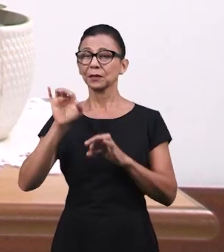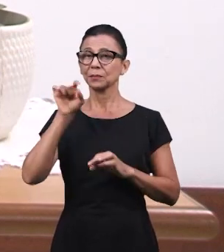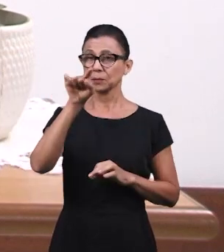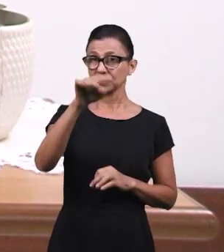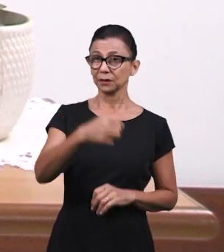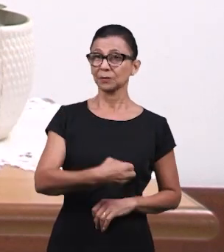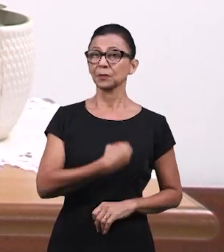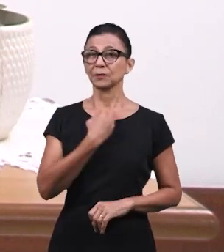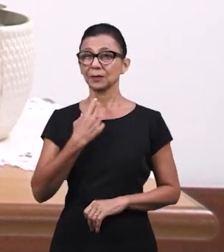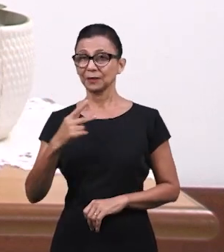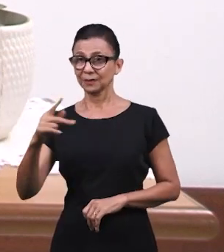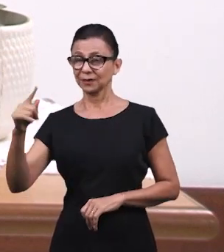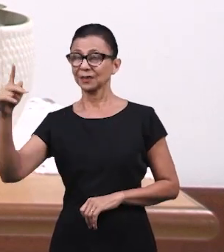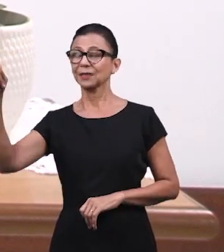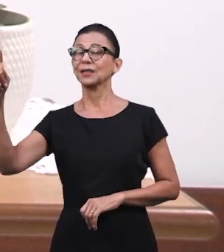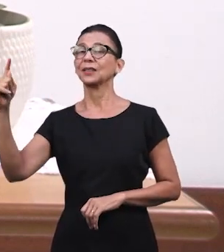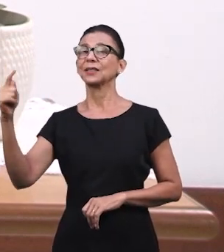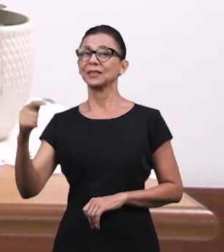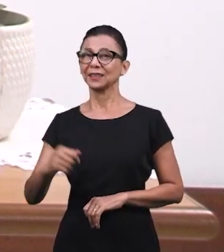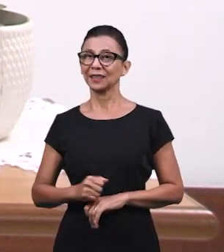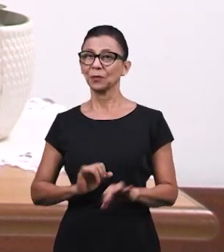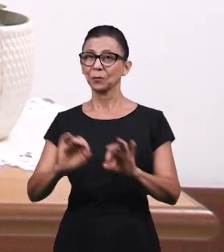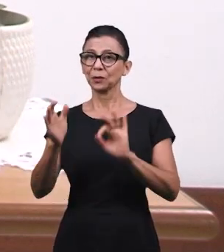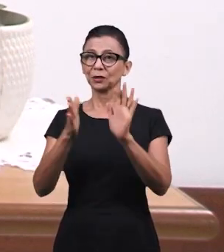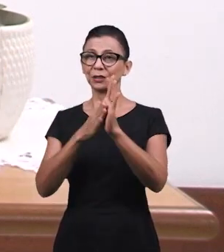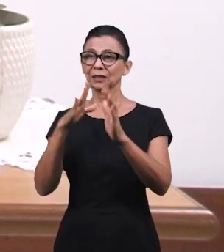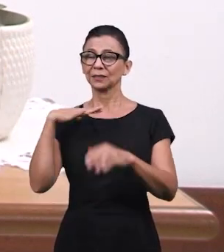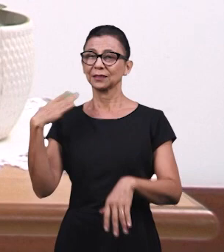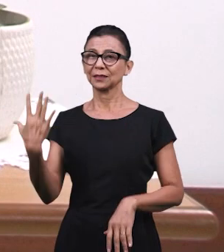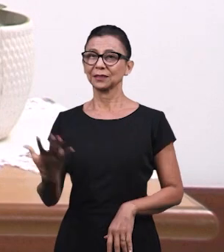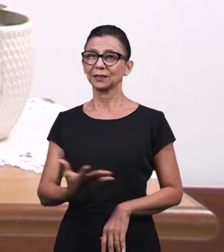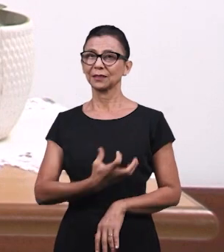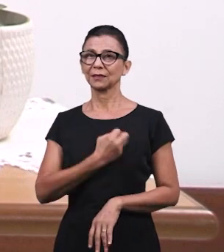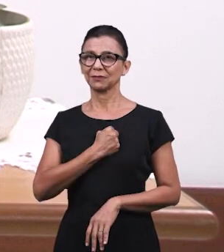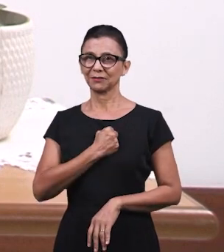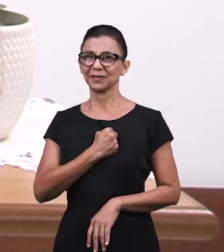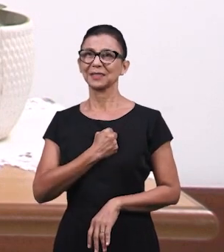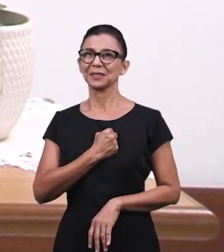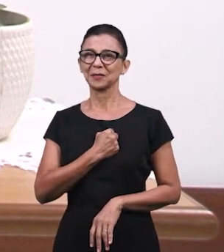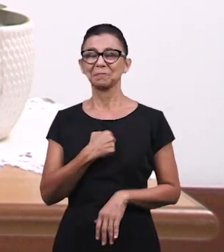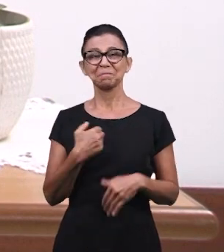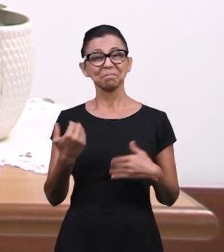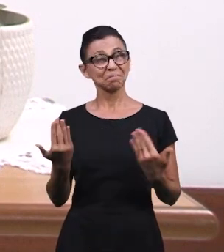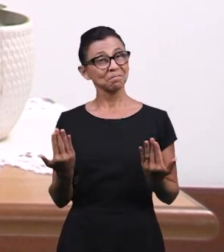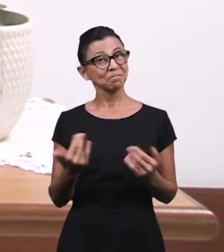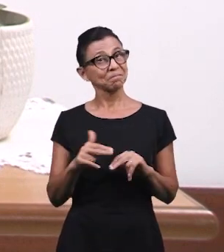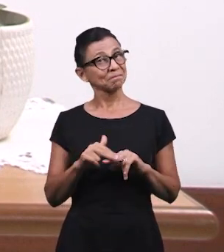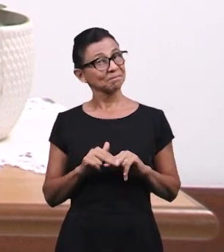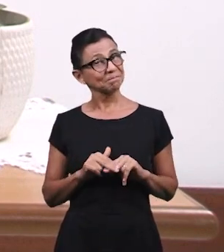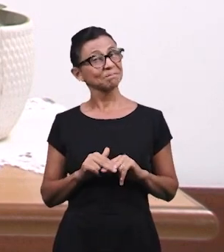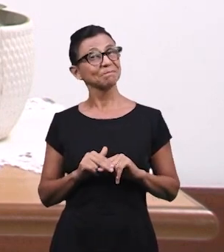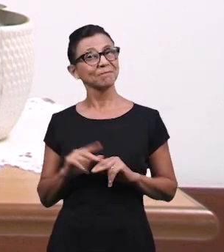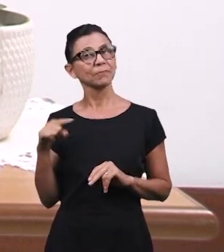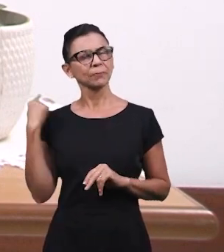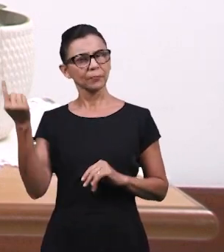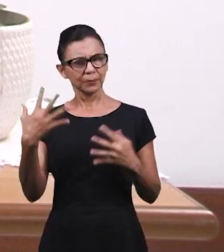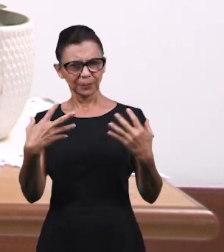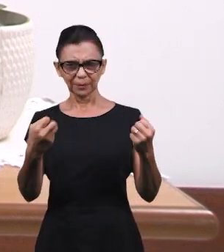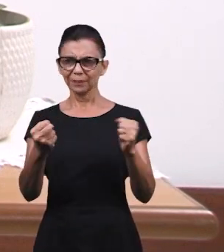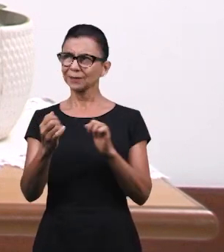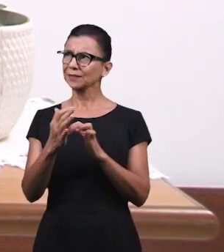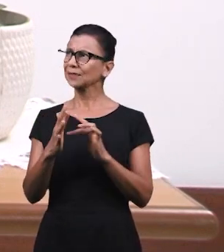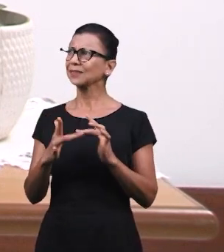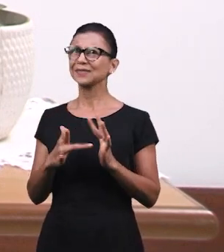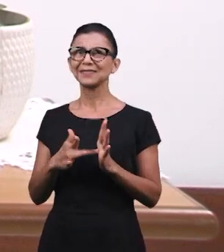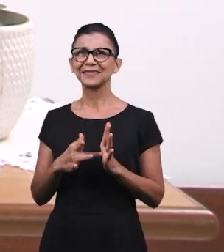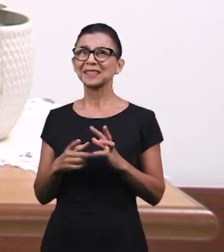вас вечную жизнь, чудную работу спасения. Он хочет сегодня, чтобы достичь и вашу